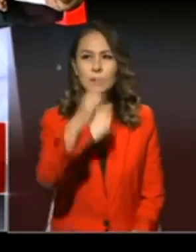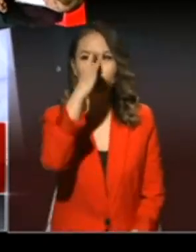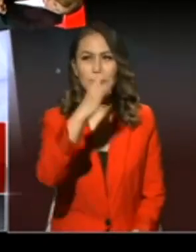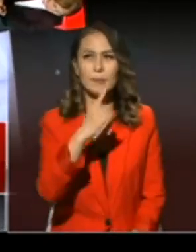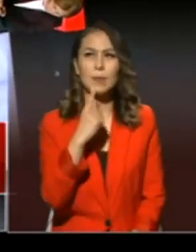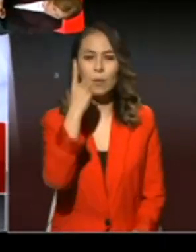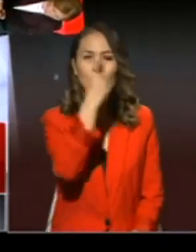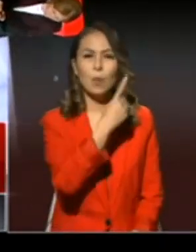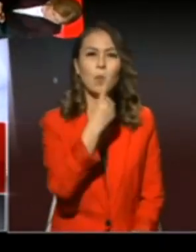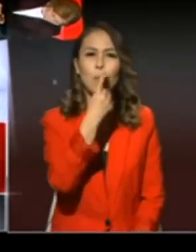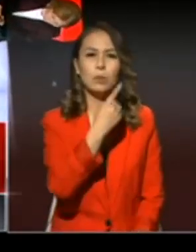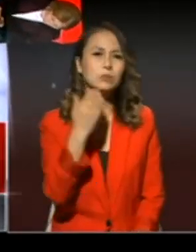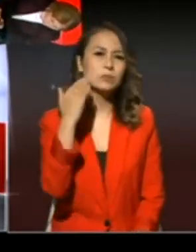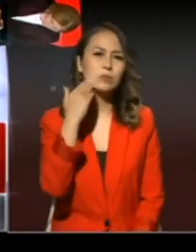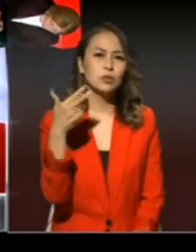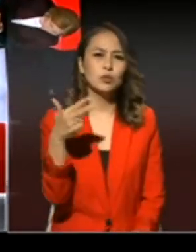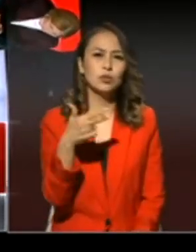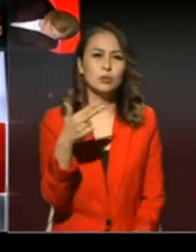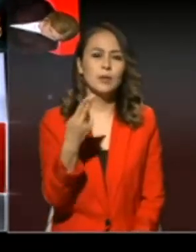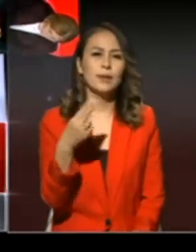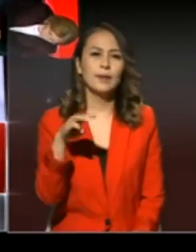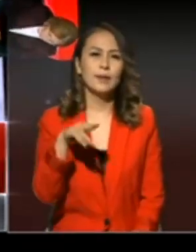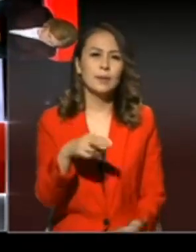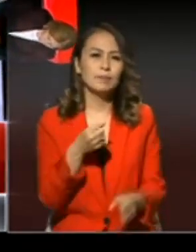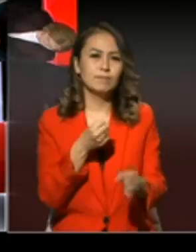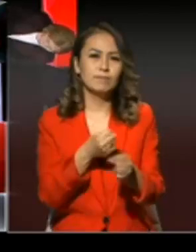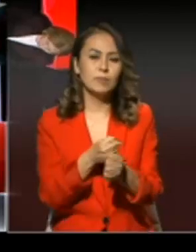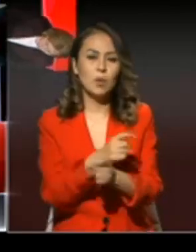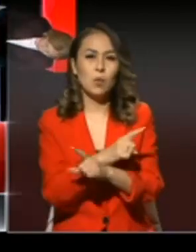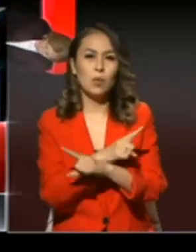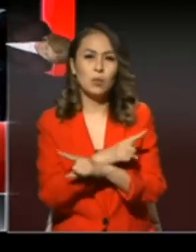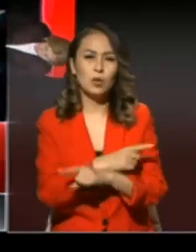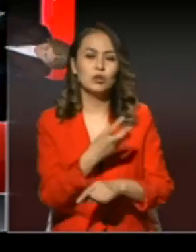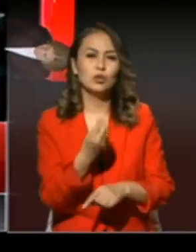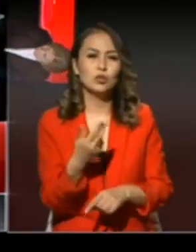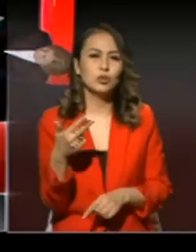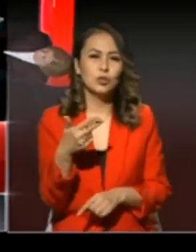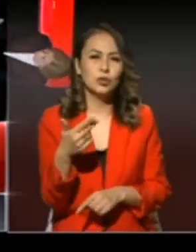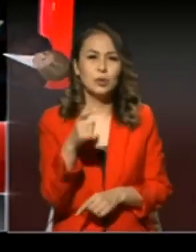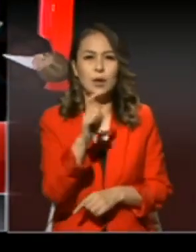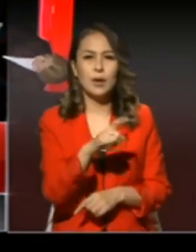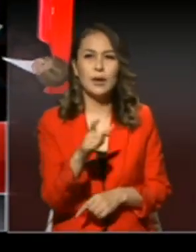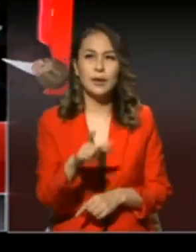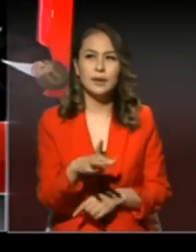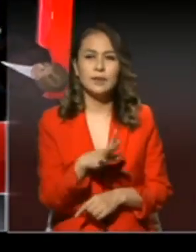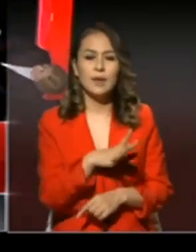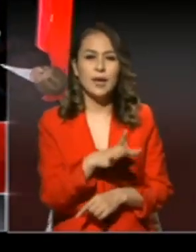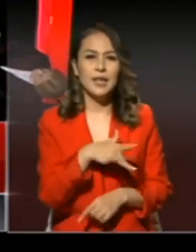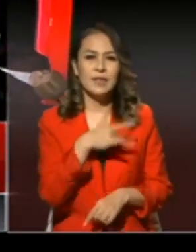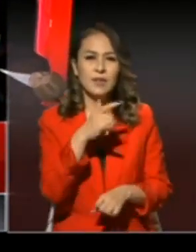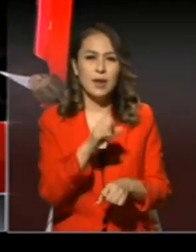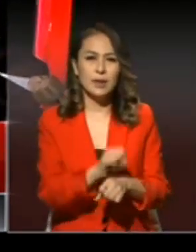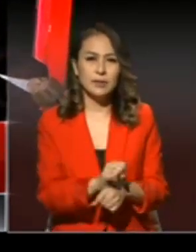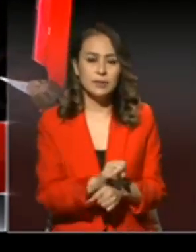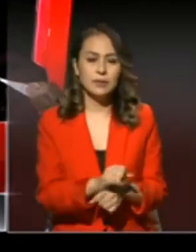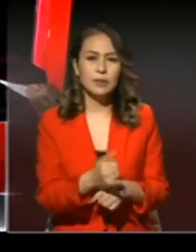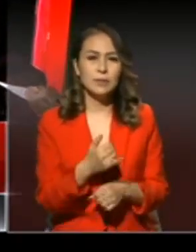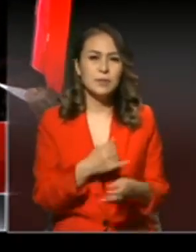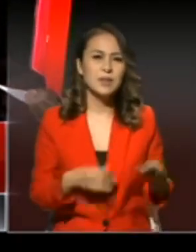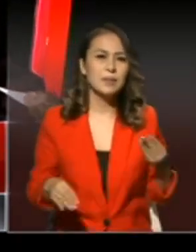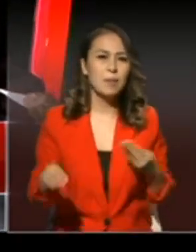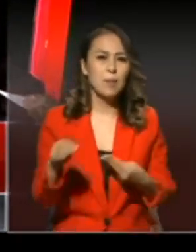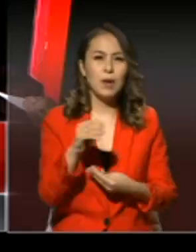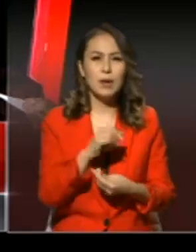жылда шамамен 3000 адам ДТП-дан қайтыс болатын болса, оның тағы да бір 3000 адам инфаркттан қайтыс болды. Оның бәрін бізге пациенттер, оның бәрі